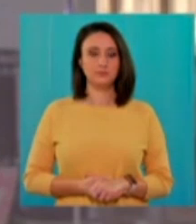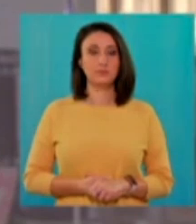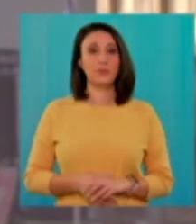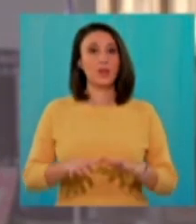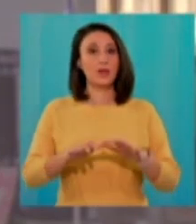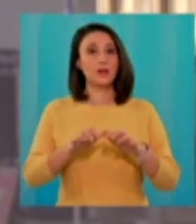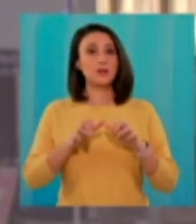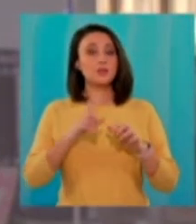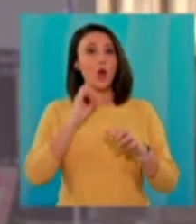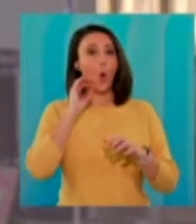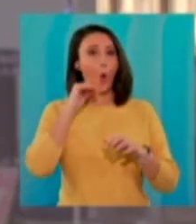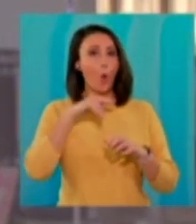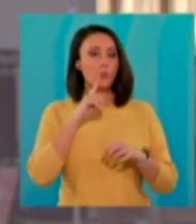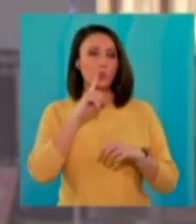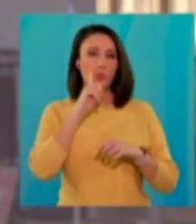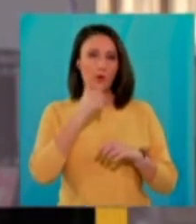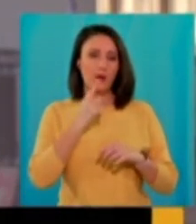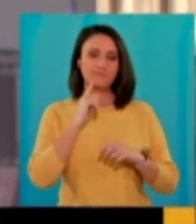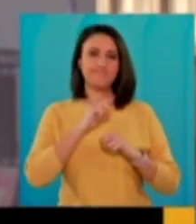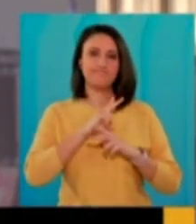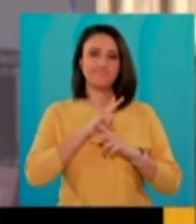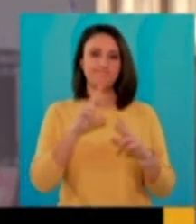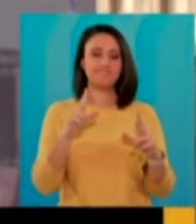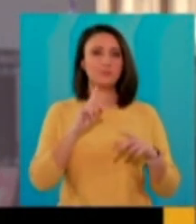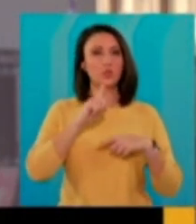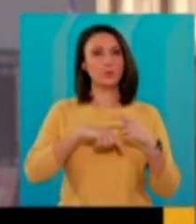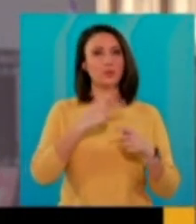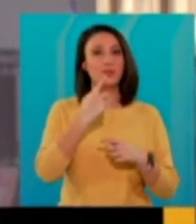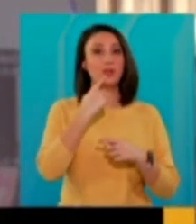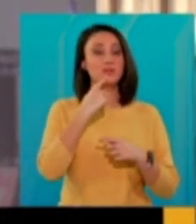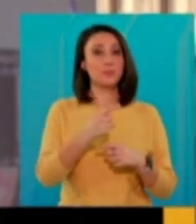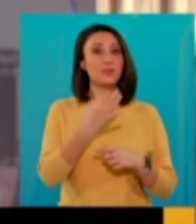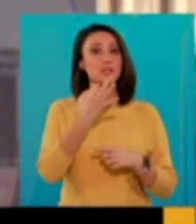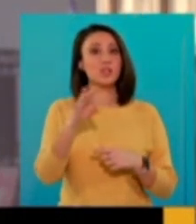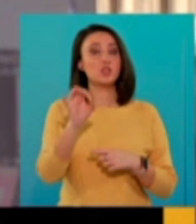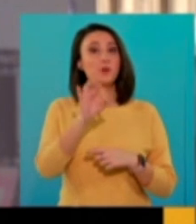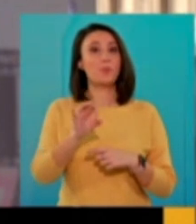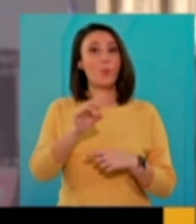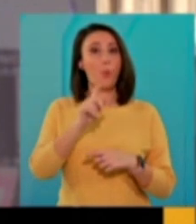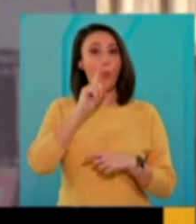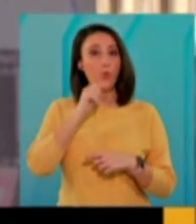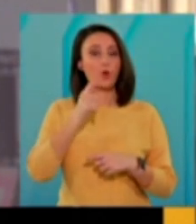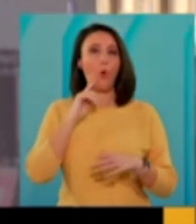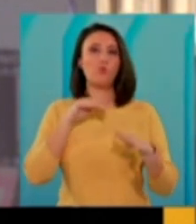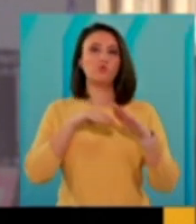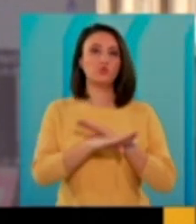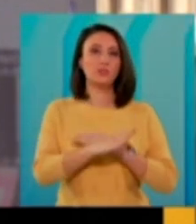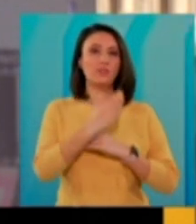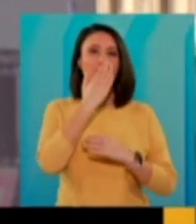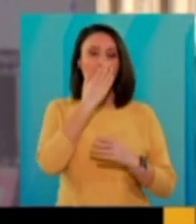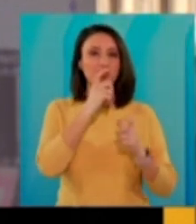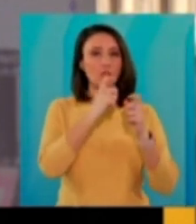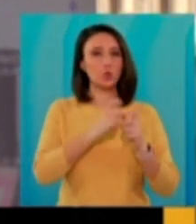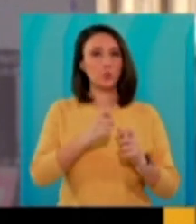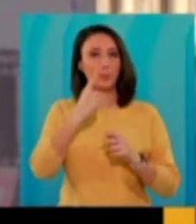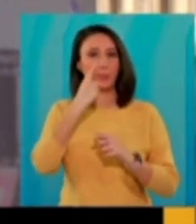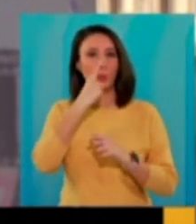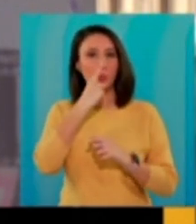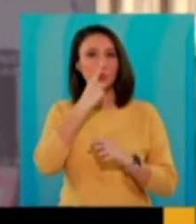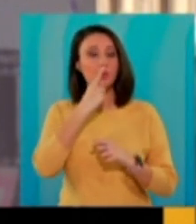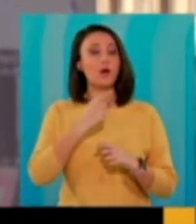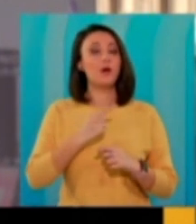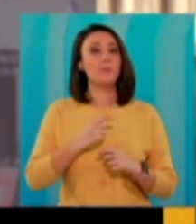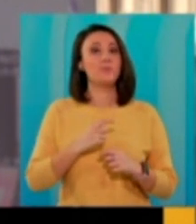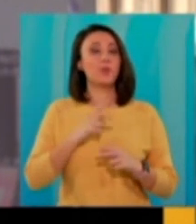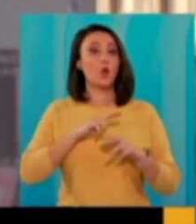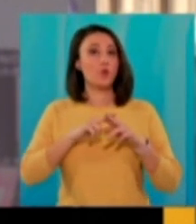Criza umanitară din Ucraina se adâncește. După mai bine de 3 săptămâni de război, numai puțin de 10 milioane de ucraineni au fugit din calea trupelor lui Vladimir Putin. Potrivit